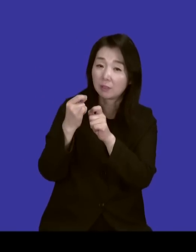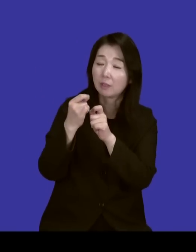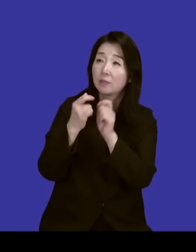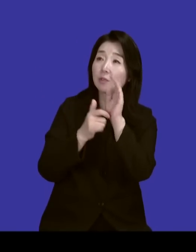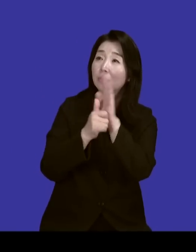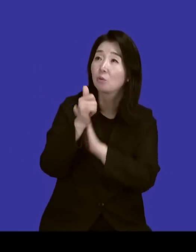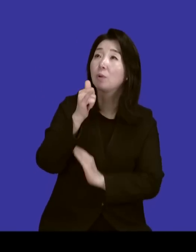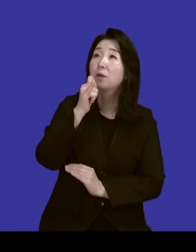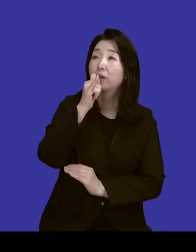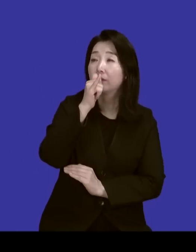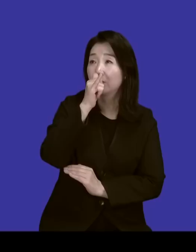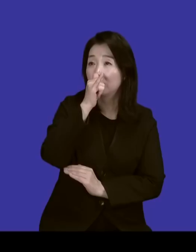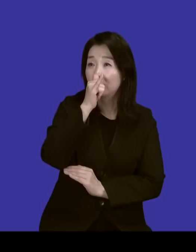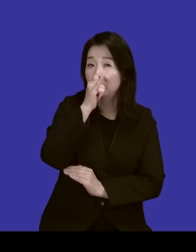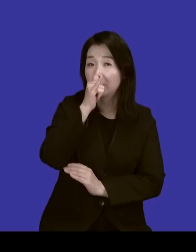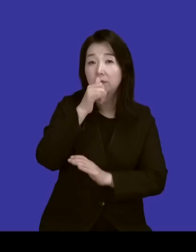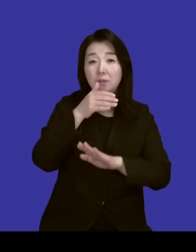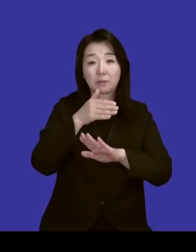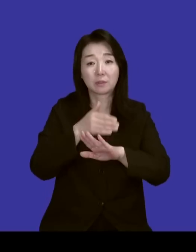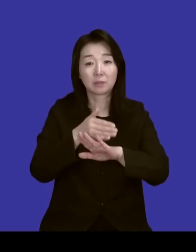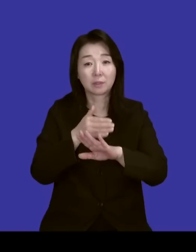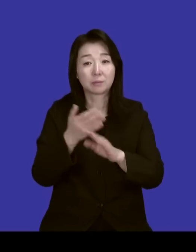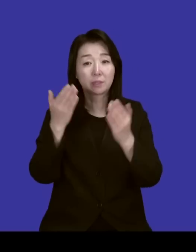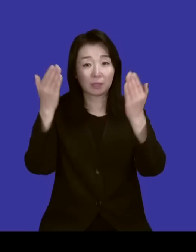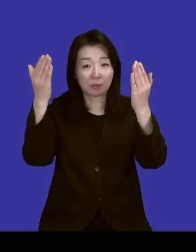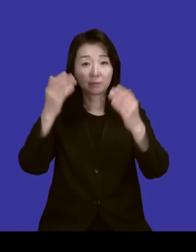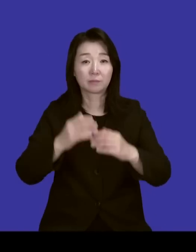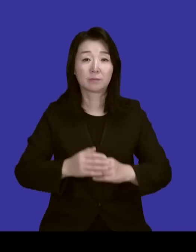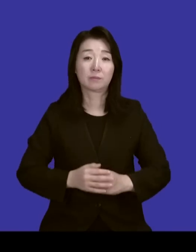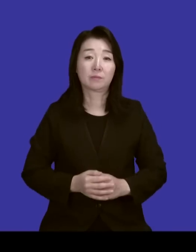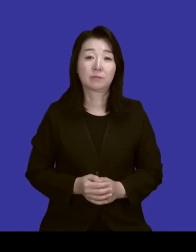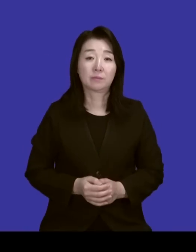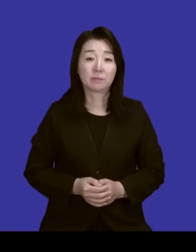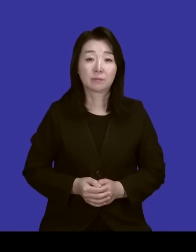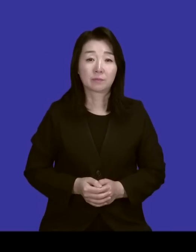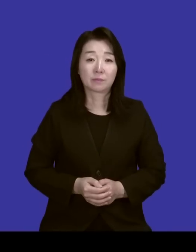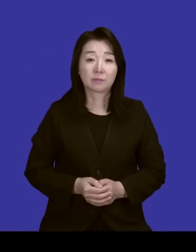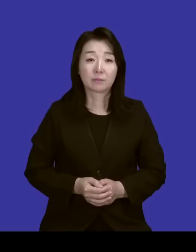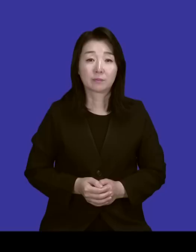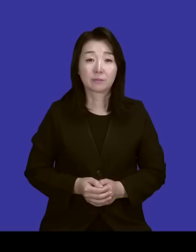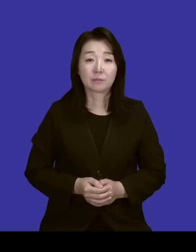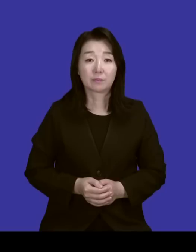가까이 소망하게 되어 감사합니다.